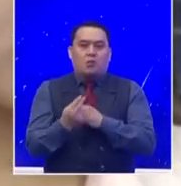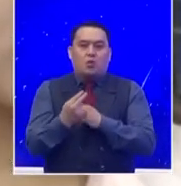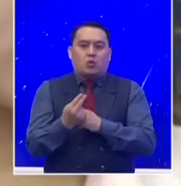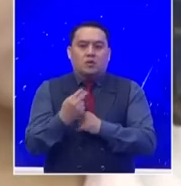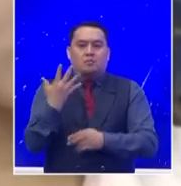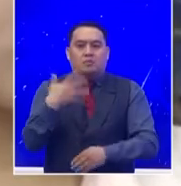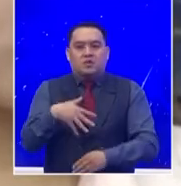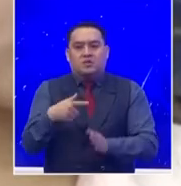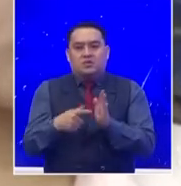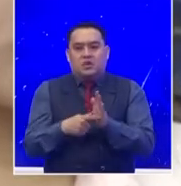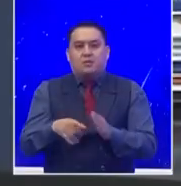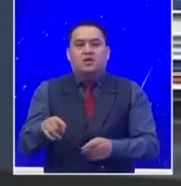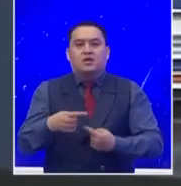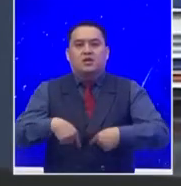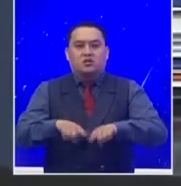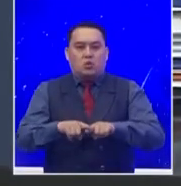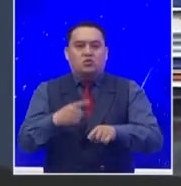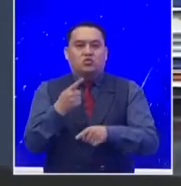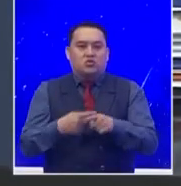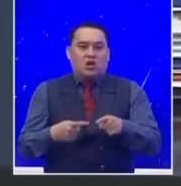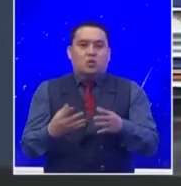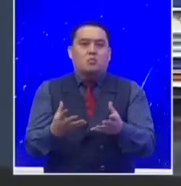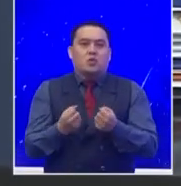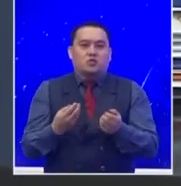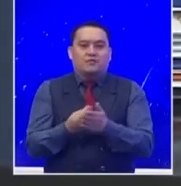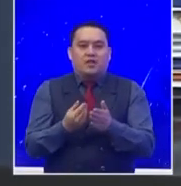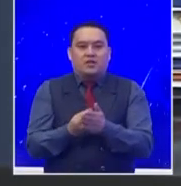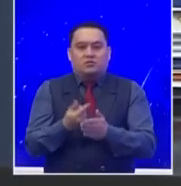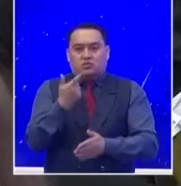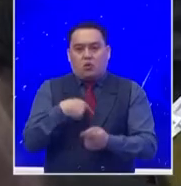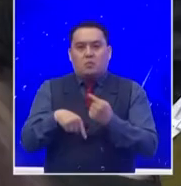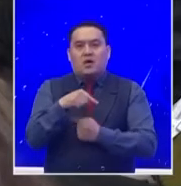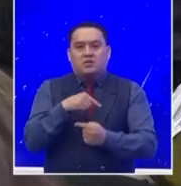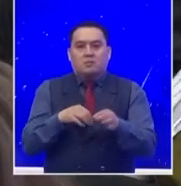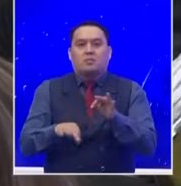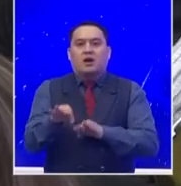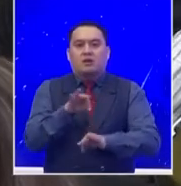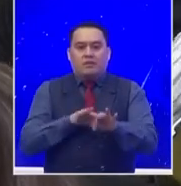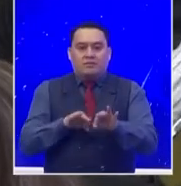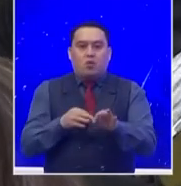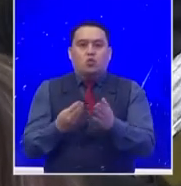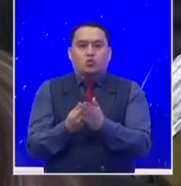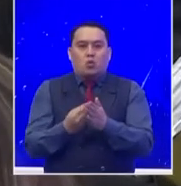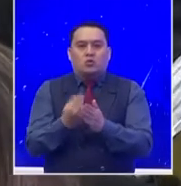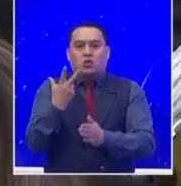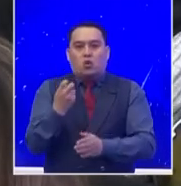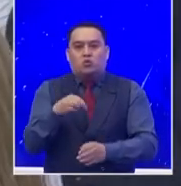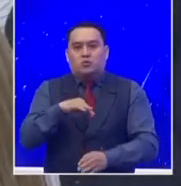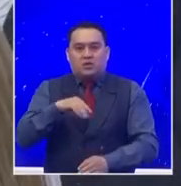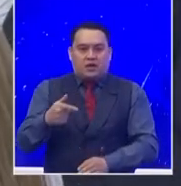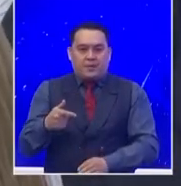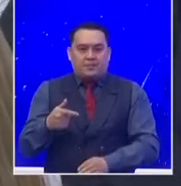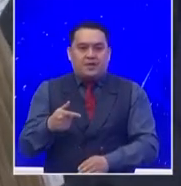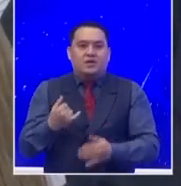порядка 57 резидентов. Часть из них уже получили финансирование собственных бизнес-проектов на общую сумму около 300 миллионов